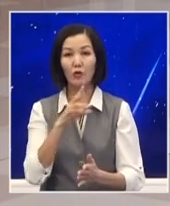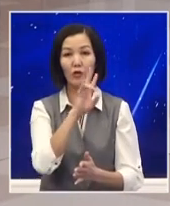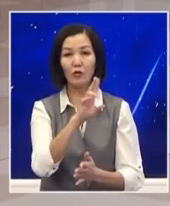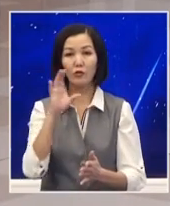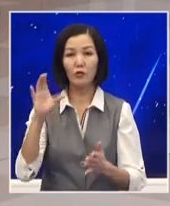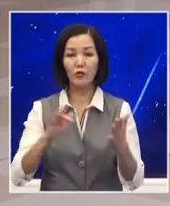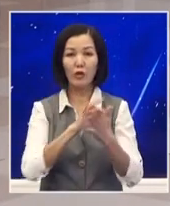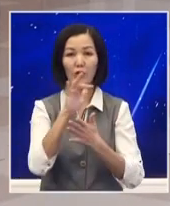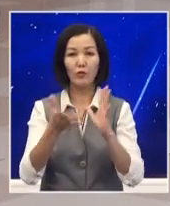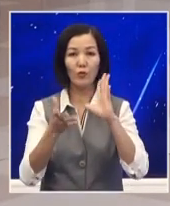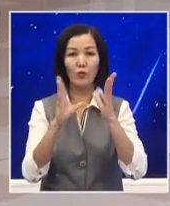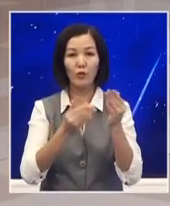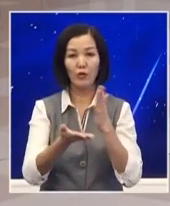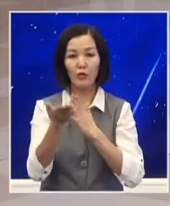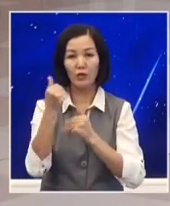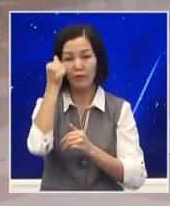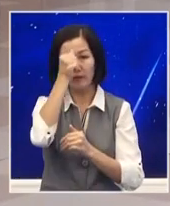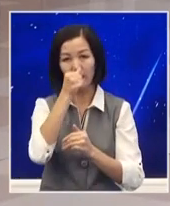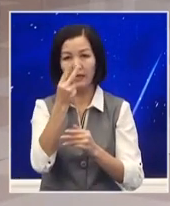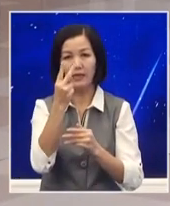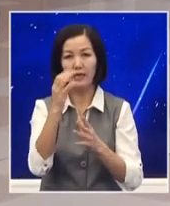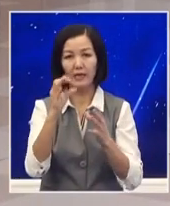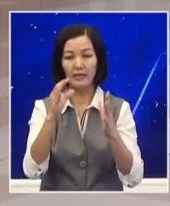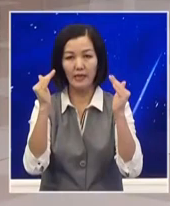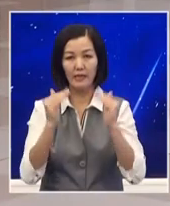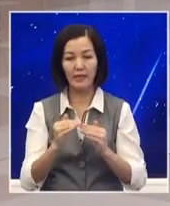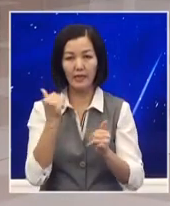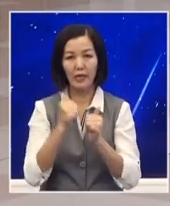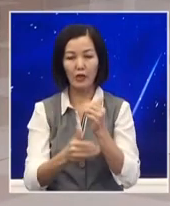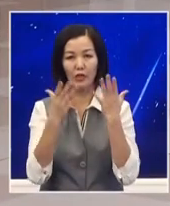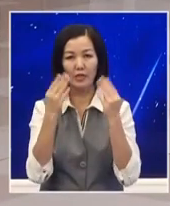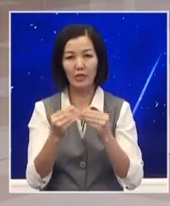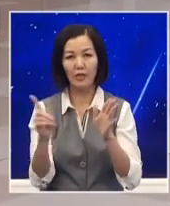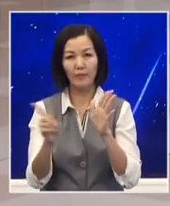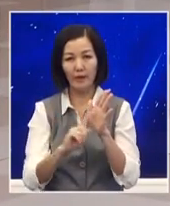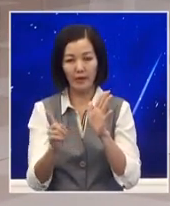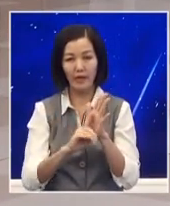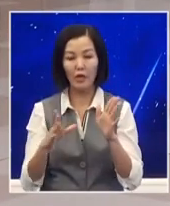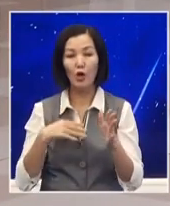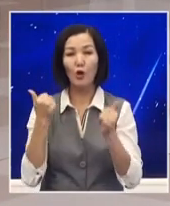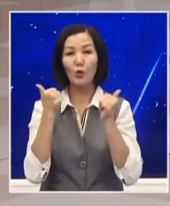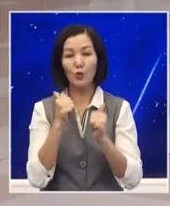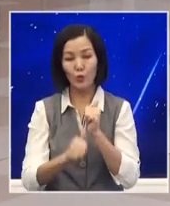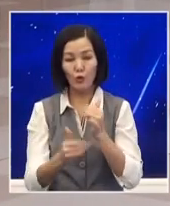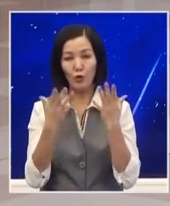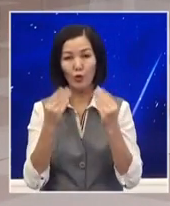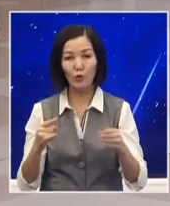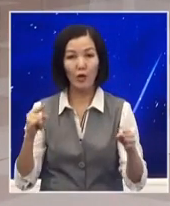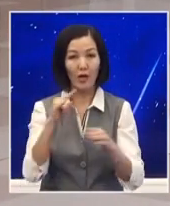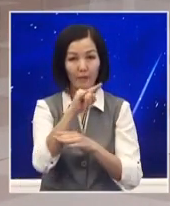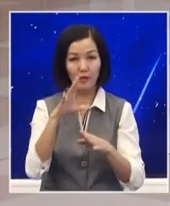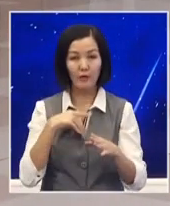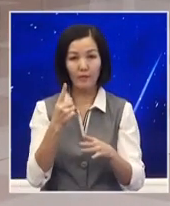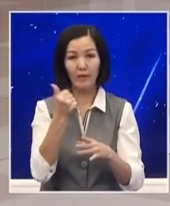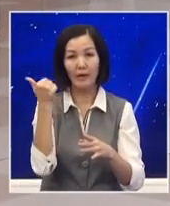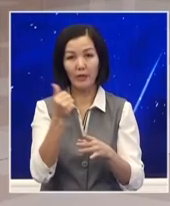өткен жылмен салыстырғанда екі есеге азайды. Өткен жылы олар күн сайын рейс жасады, күнделікті рейстер болды. Биыл олар аптасына үш